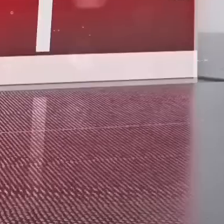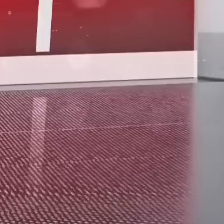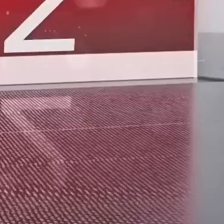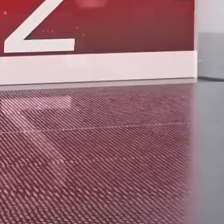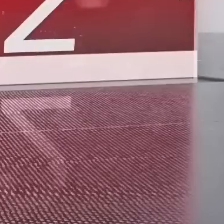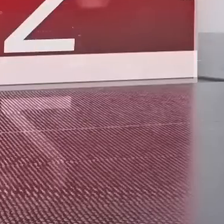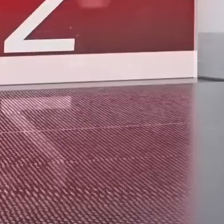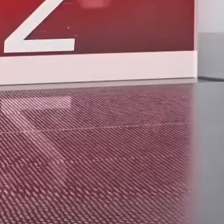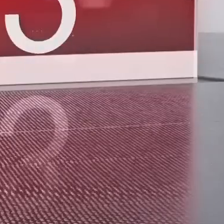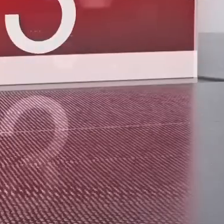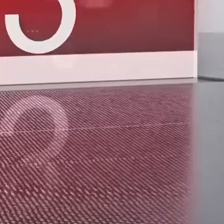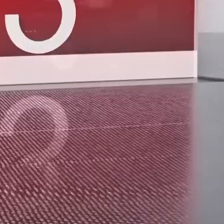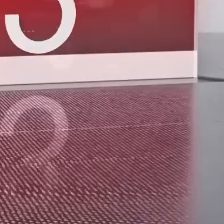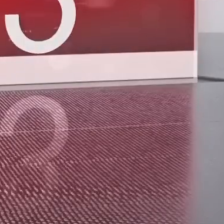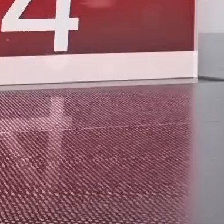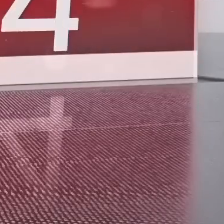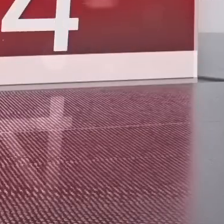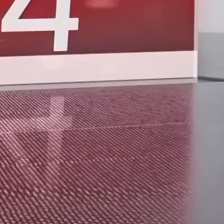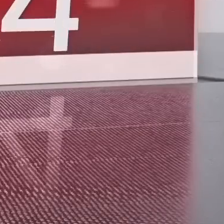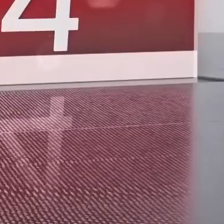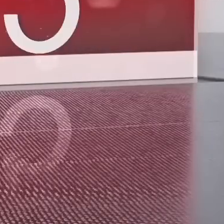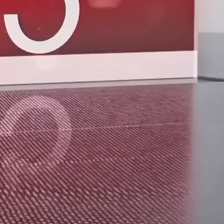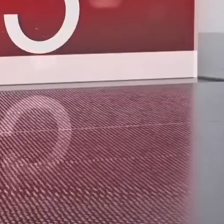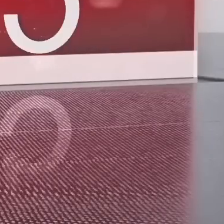МУЗЫКАЛЬНАЯ ЗАСТАВКА